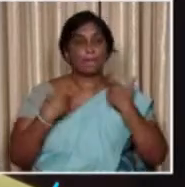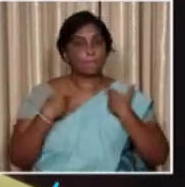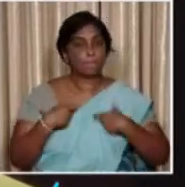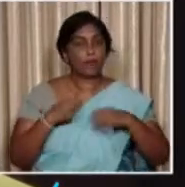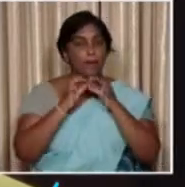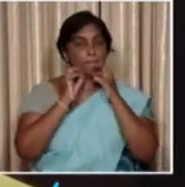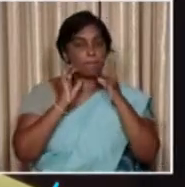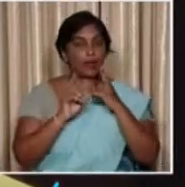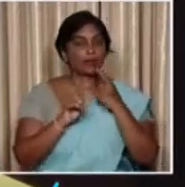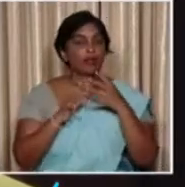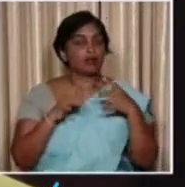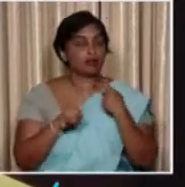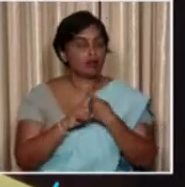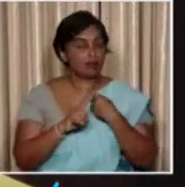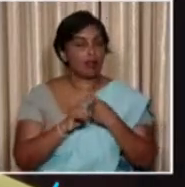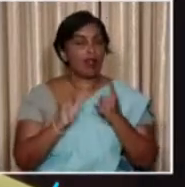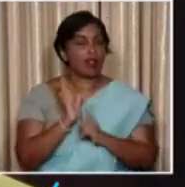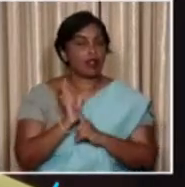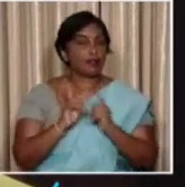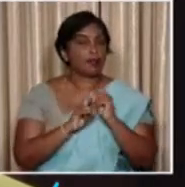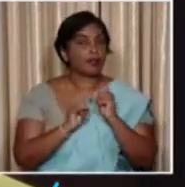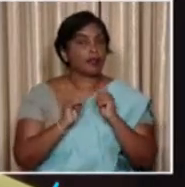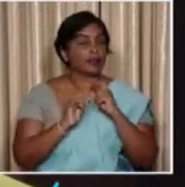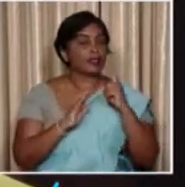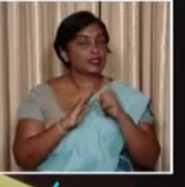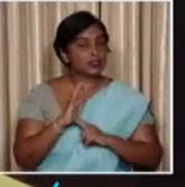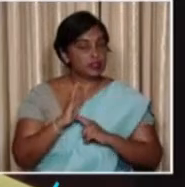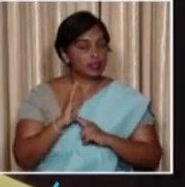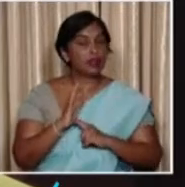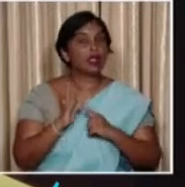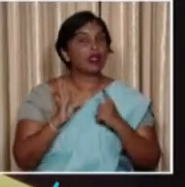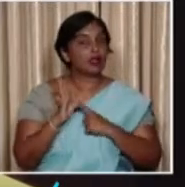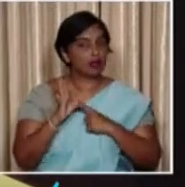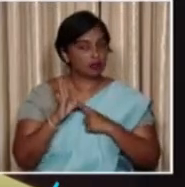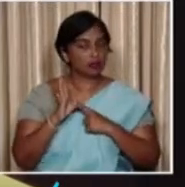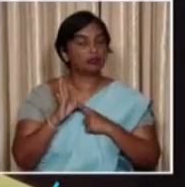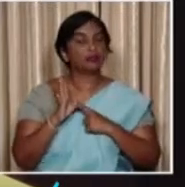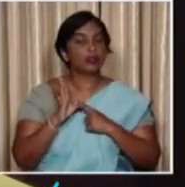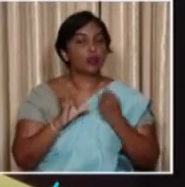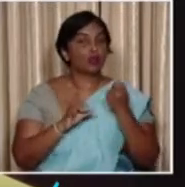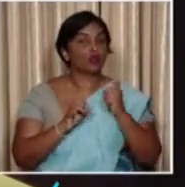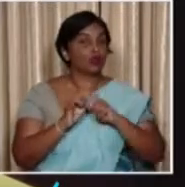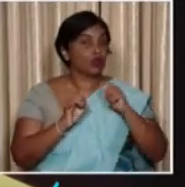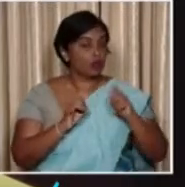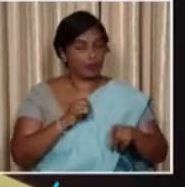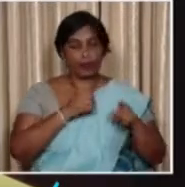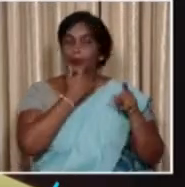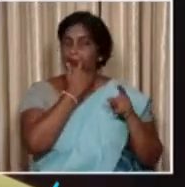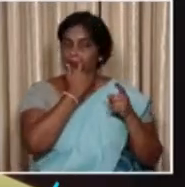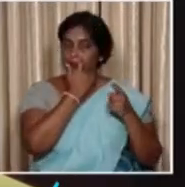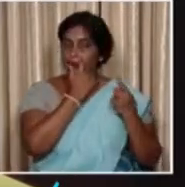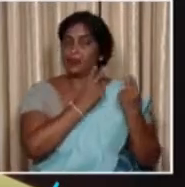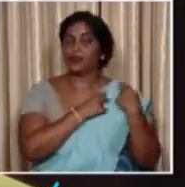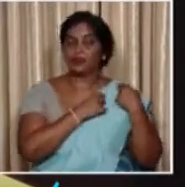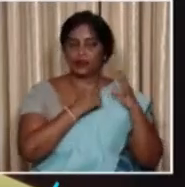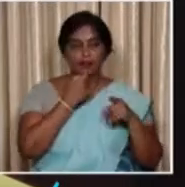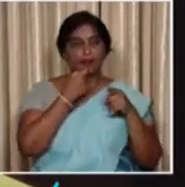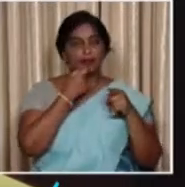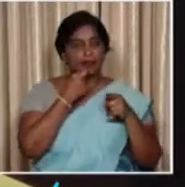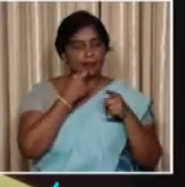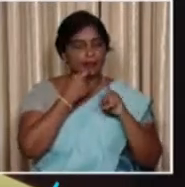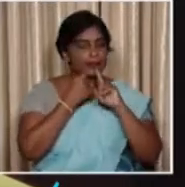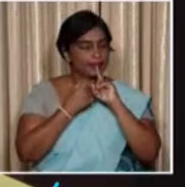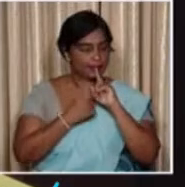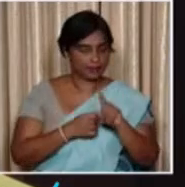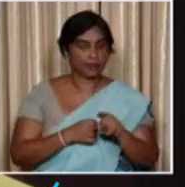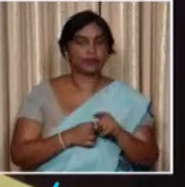බැසිල්, කබ්‍රල්, WD ලක්ෂ්මන්, PB ජයසුන්දර ආටිගල සහ මූල්‍ය මණ්ඩලය වග කියනට ඕනේ කියන කාරණාව ඉදිරිපත්